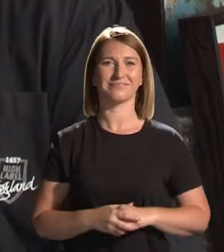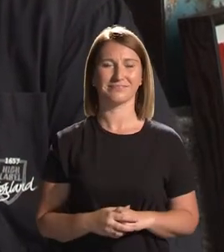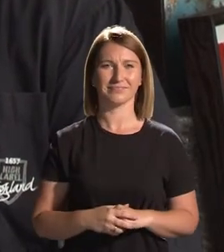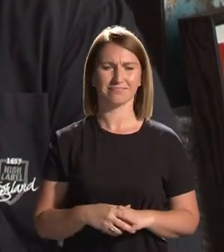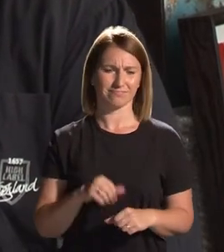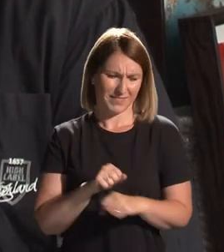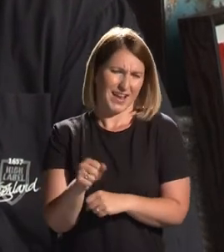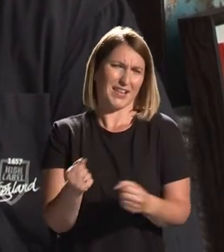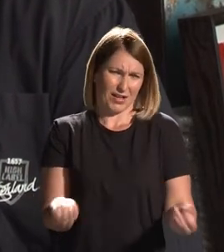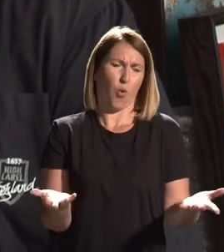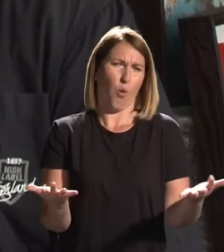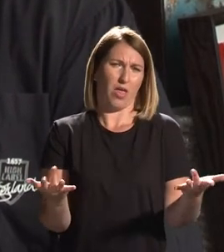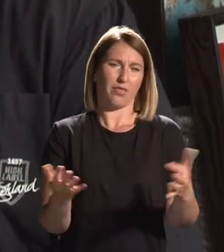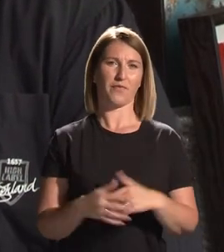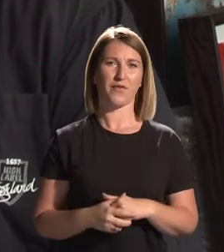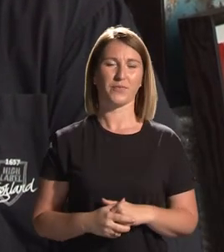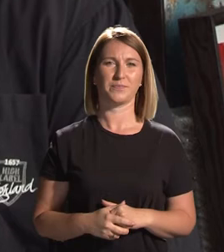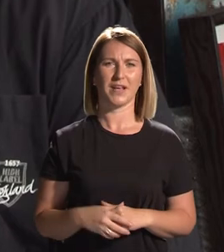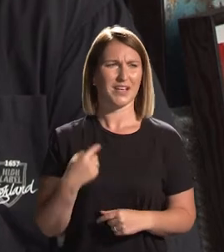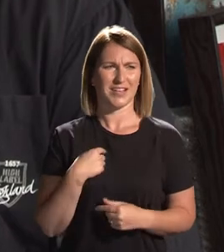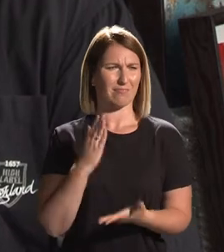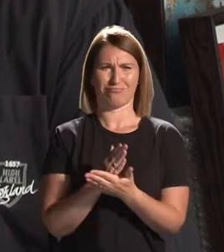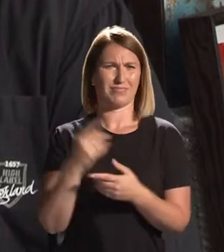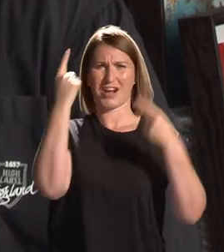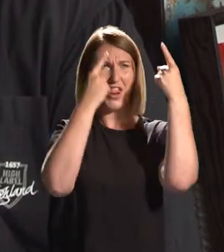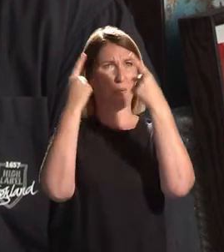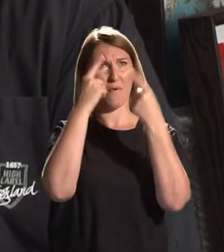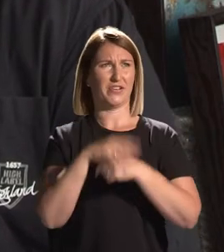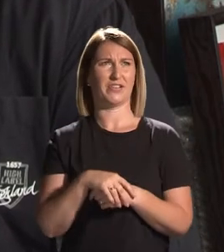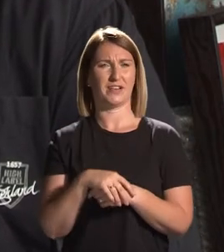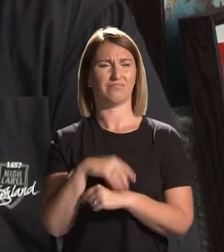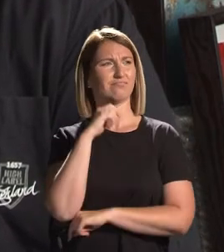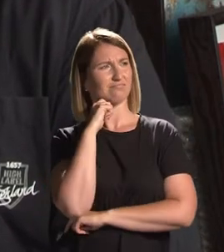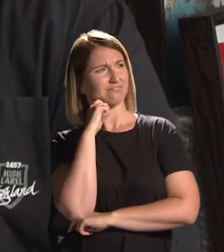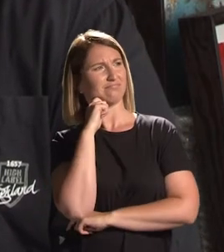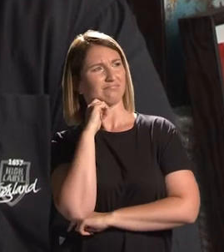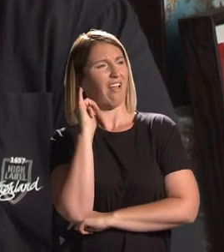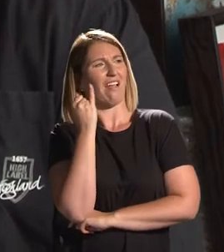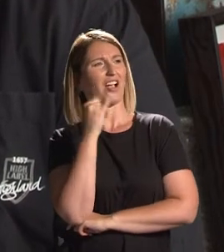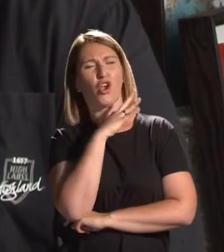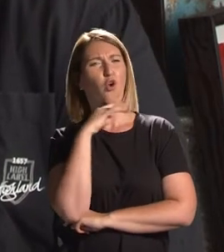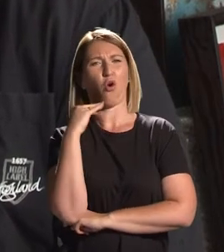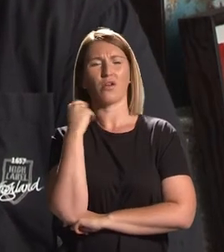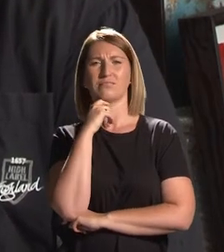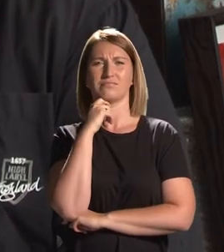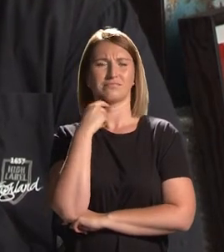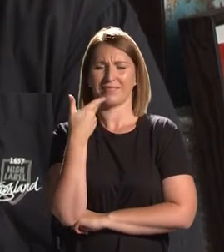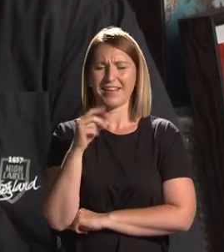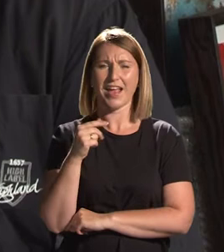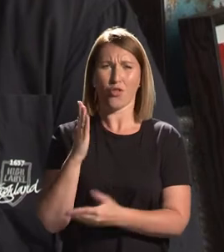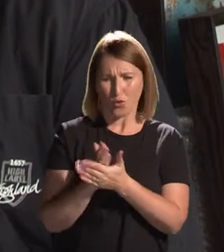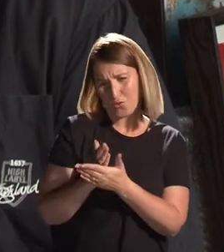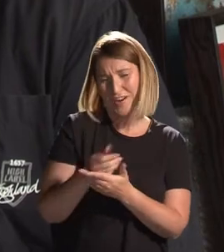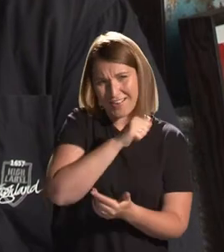Jeszcze łatwo i ja nie zastanawiam się już w tej chwili nad barwami. To